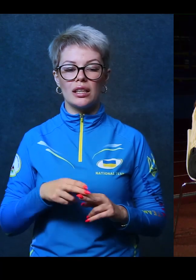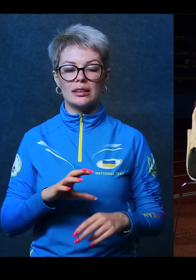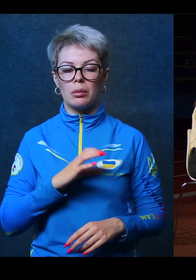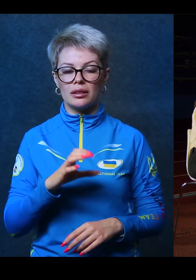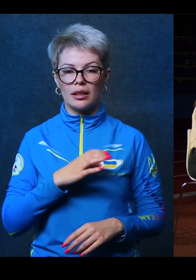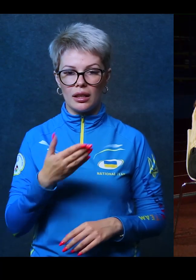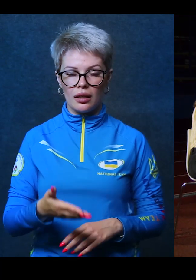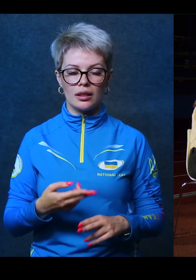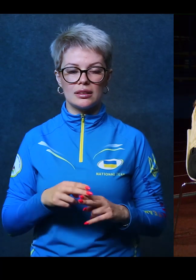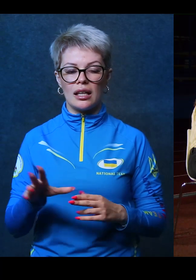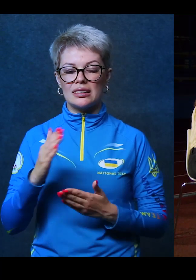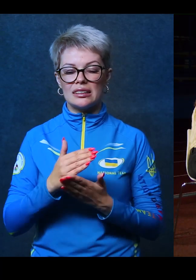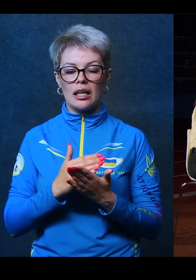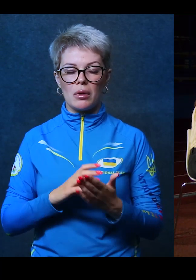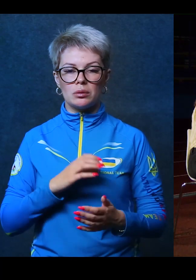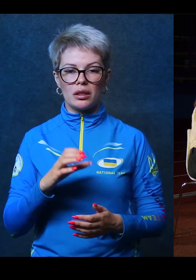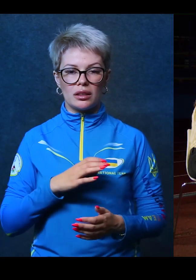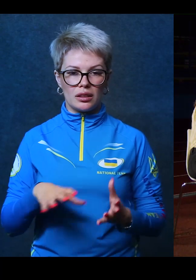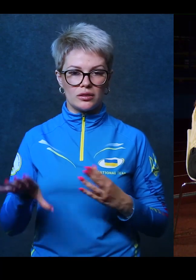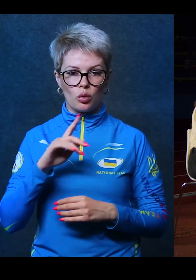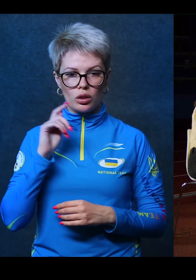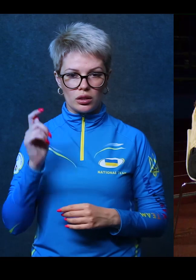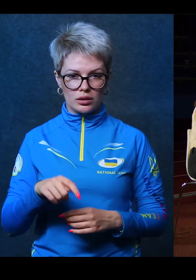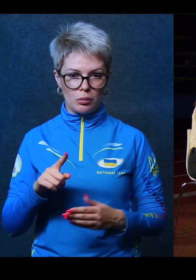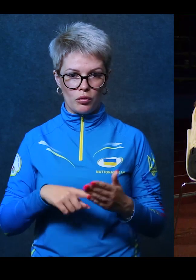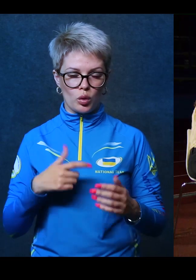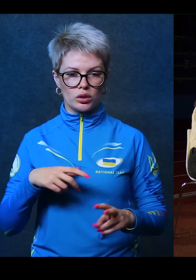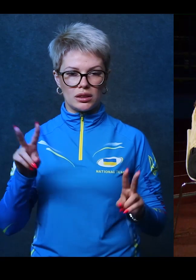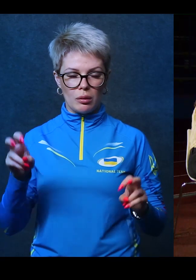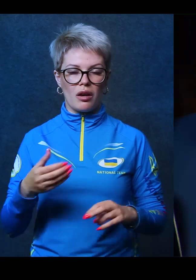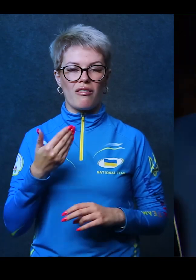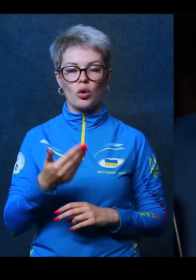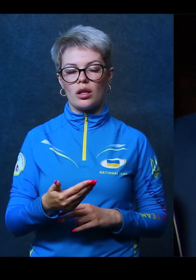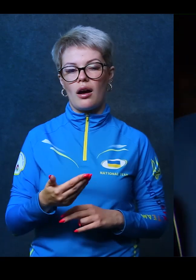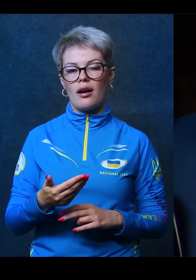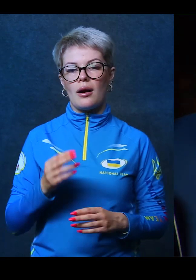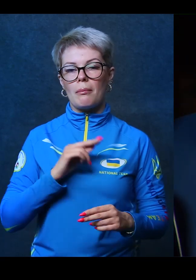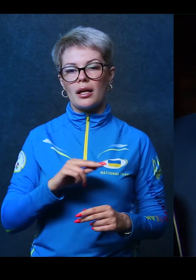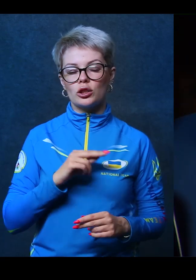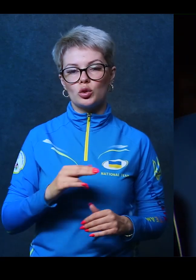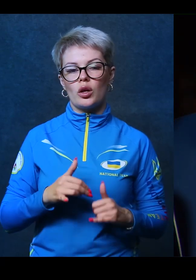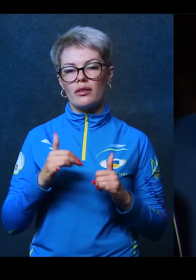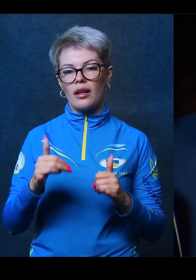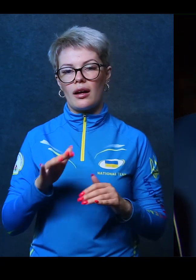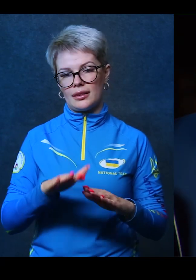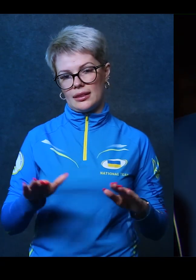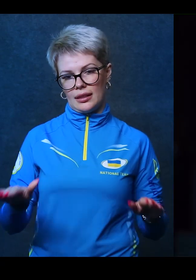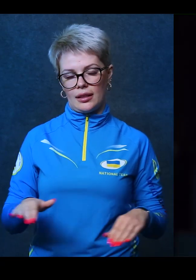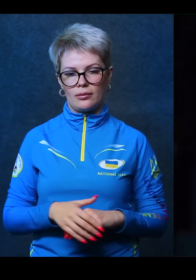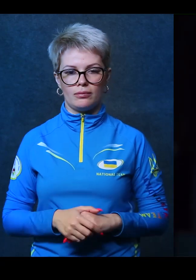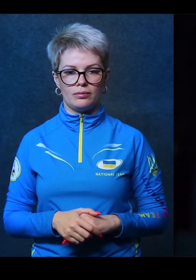спартакіада, вся система спартакіади всеукраїнської спартакіади «По віру в себе», вона ну, працює на дітей, саме на